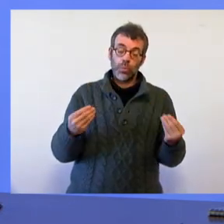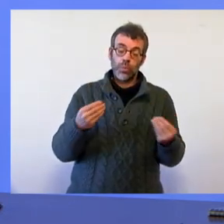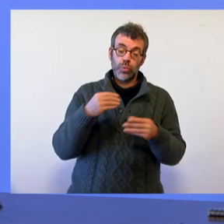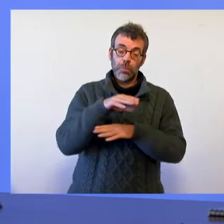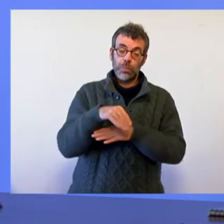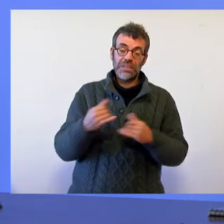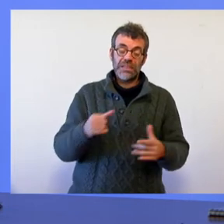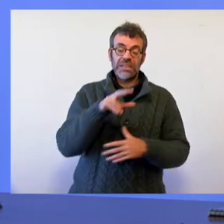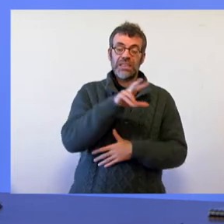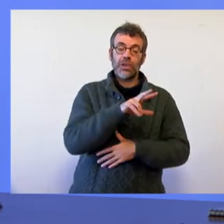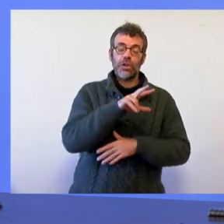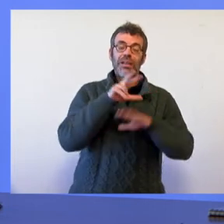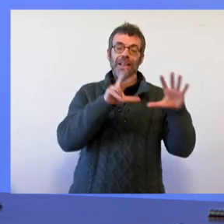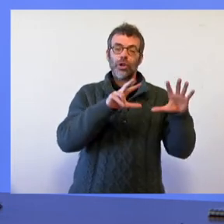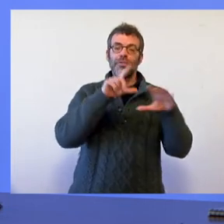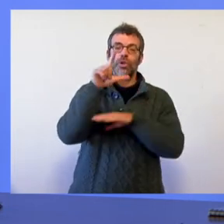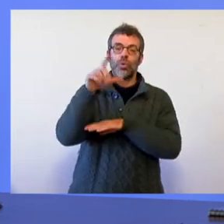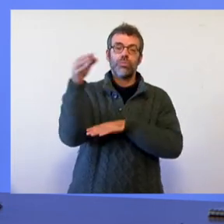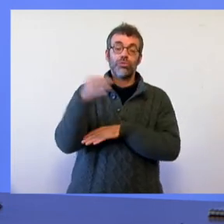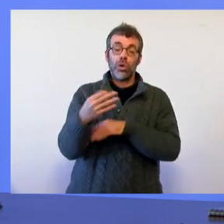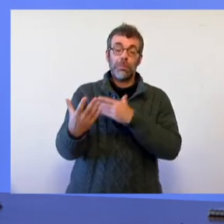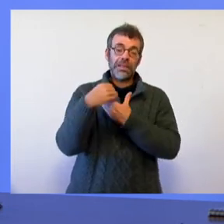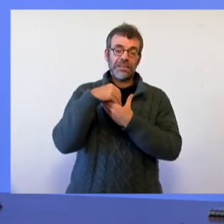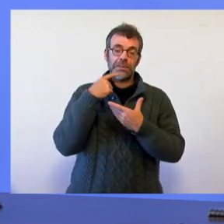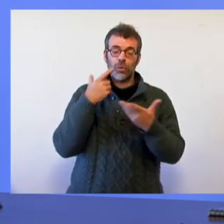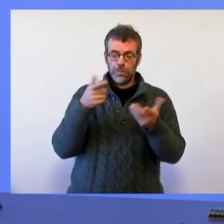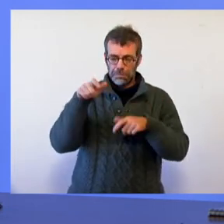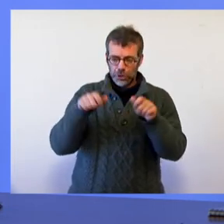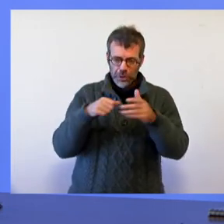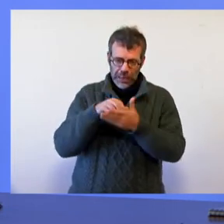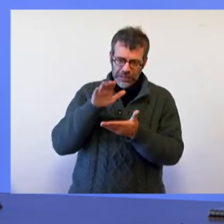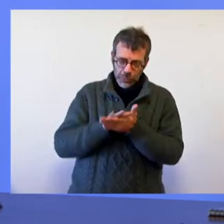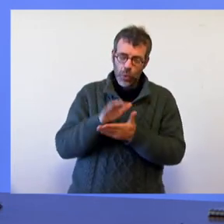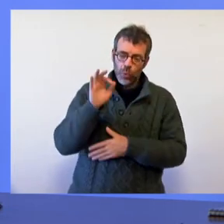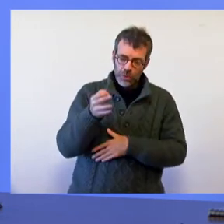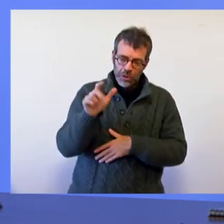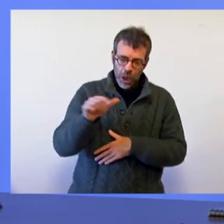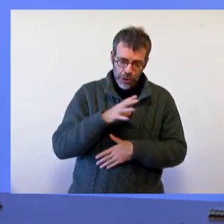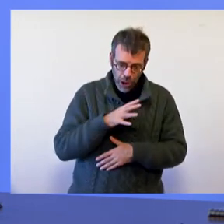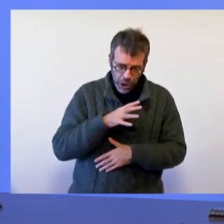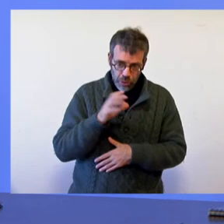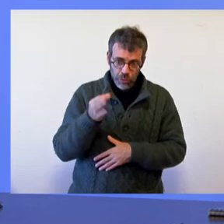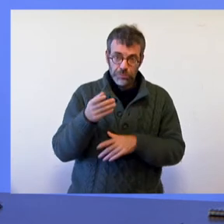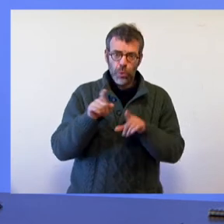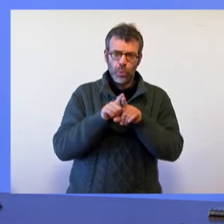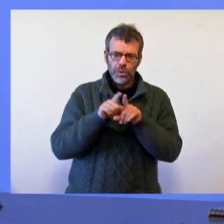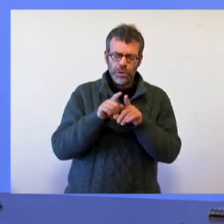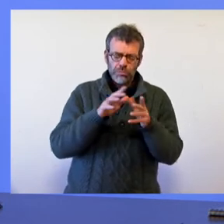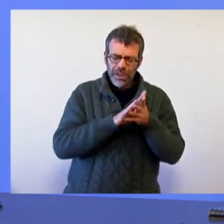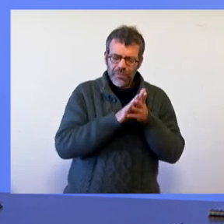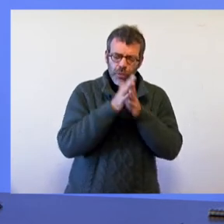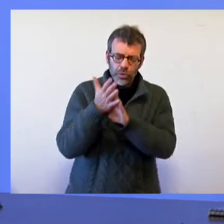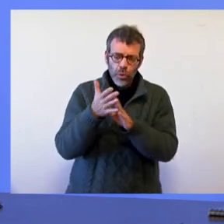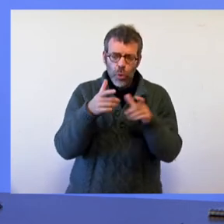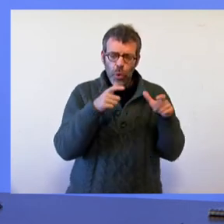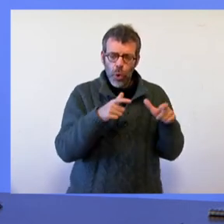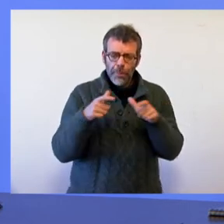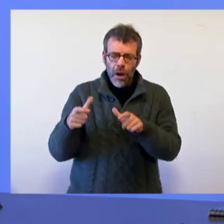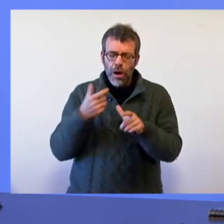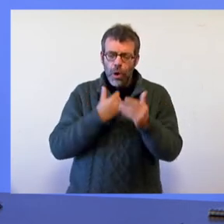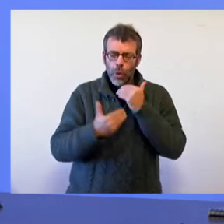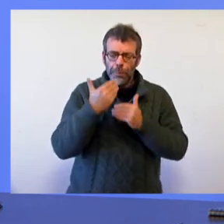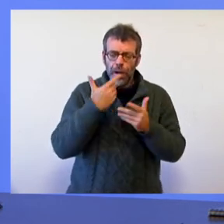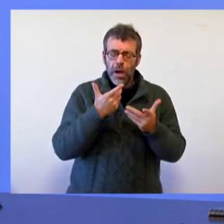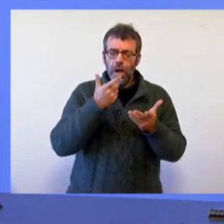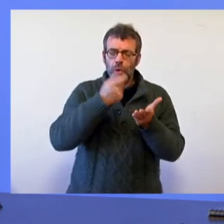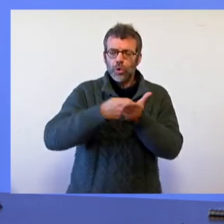en 2020-2021. Mais au-delà des inscrits, ce qui est intéressant, c'est de voir aussi l'évolution du nombre de repas consommés. Et on a pu